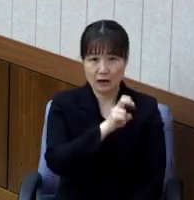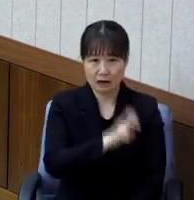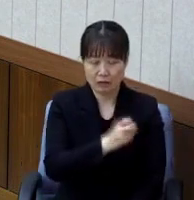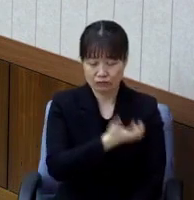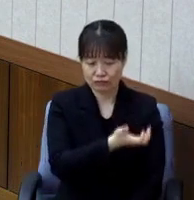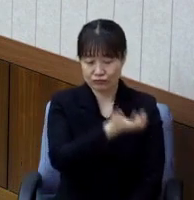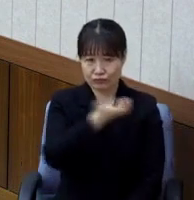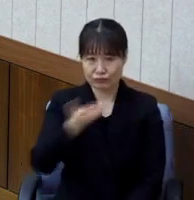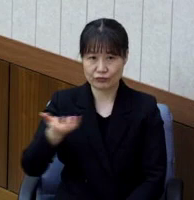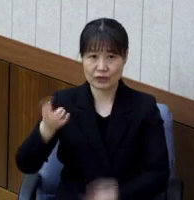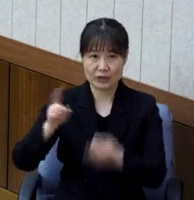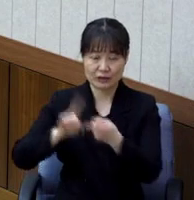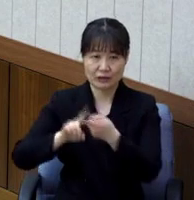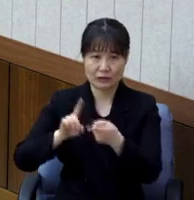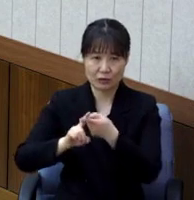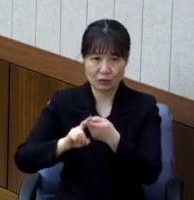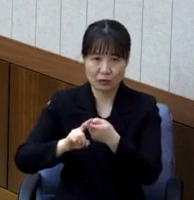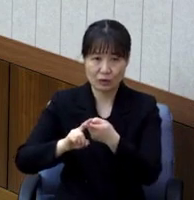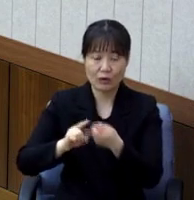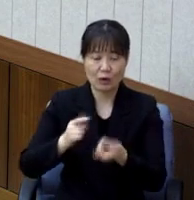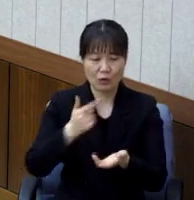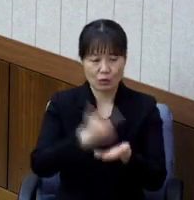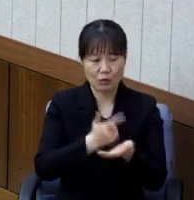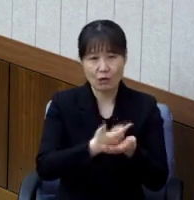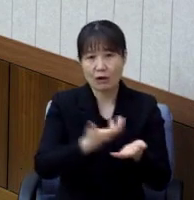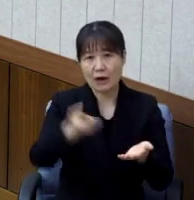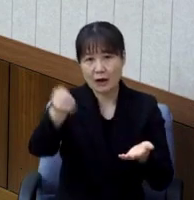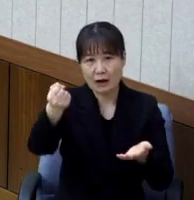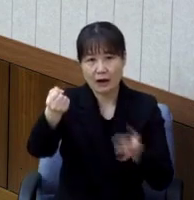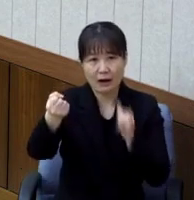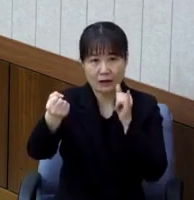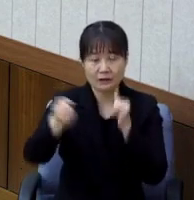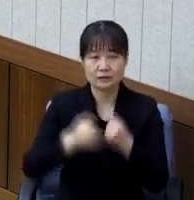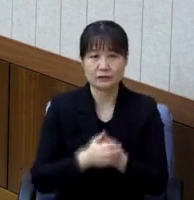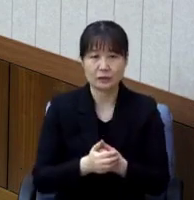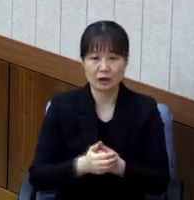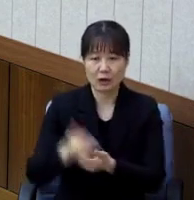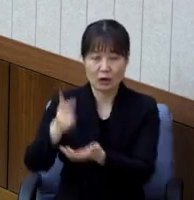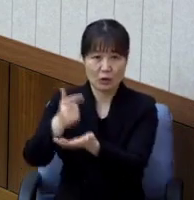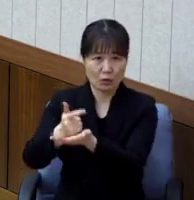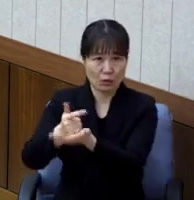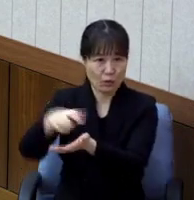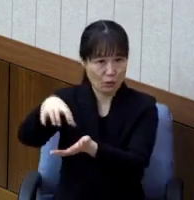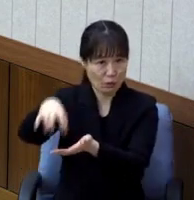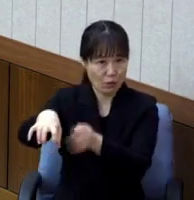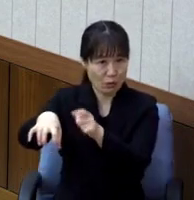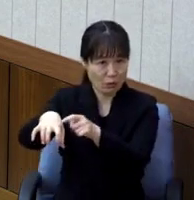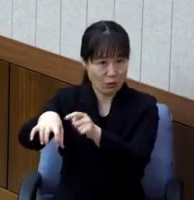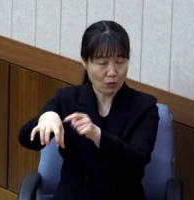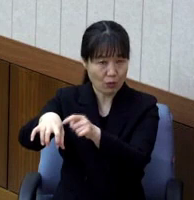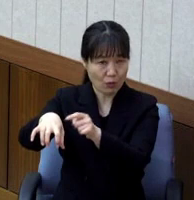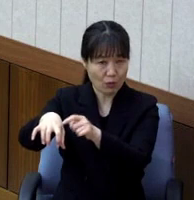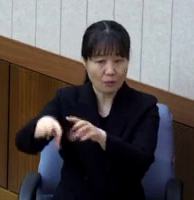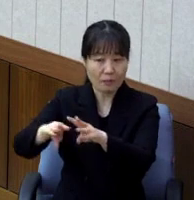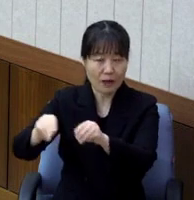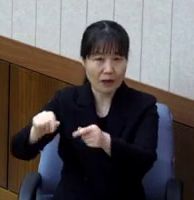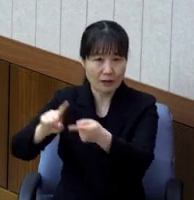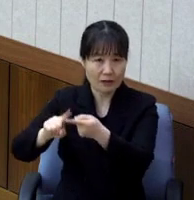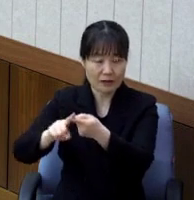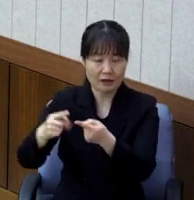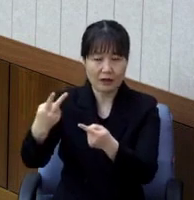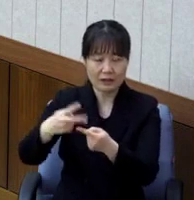사실상 노원구 소유에 부지가 됐습니다 노원구 공릉동 25다 33 번지 1대 면적은